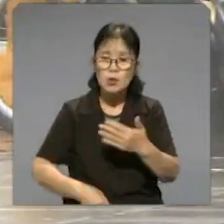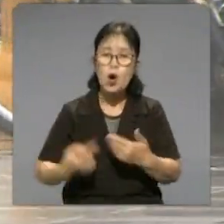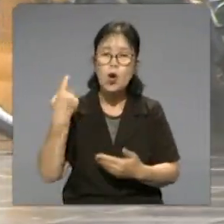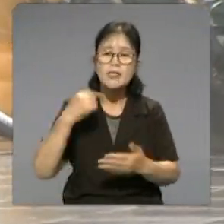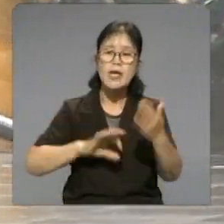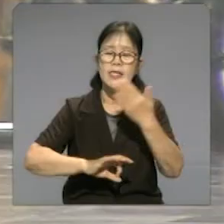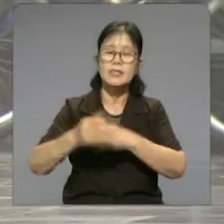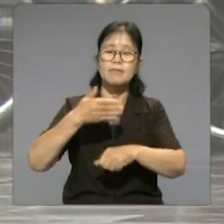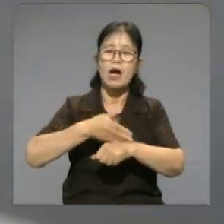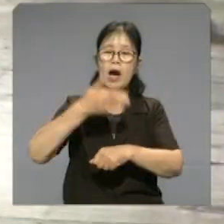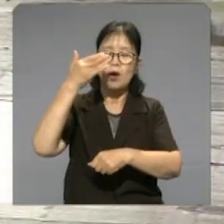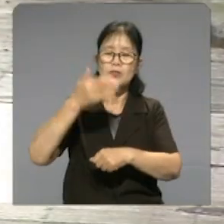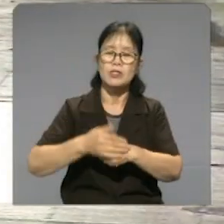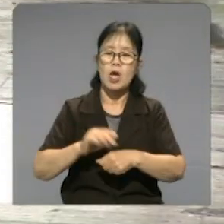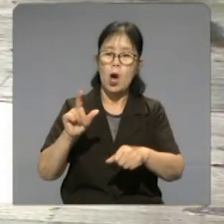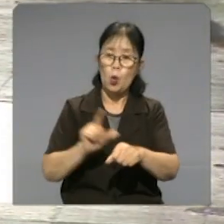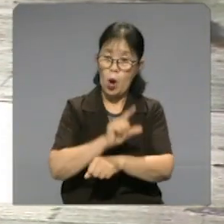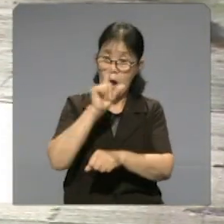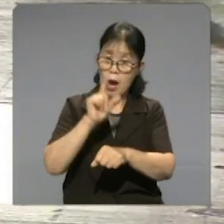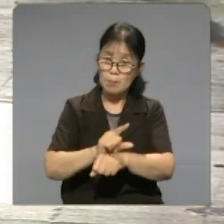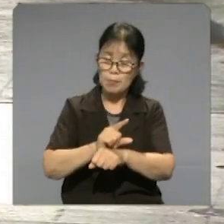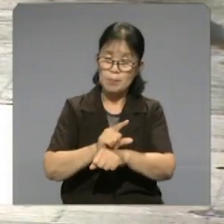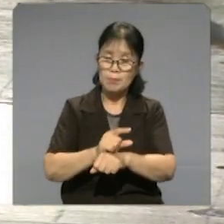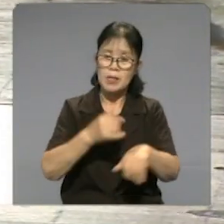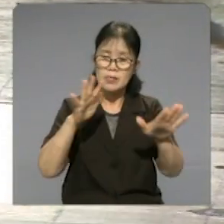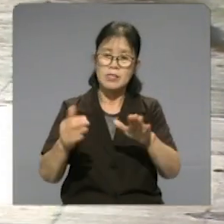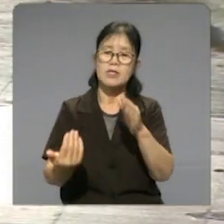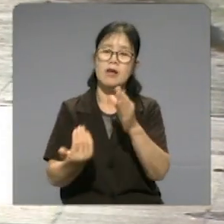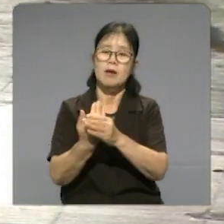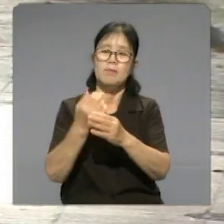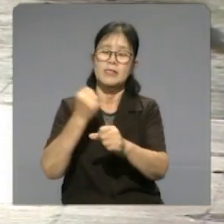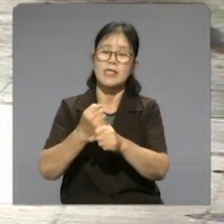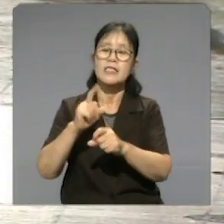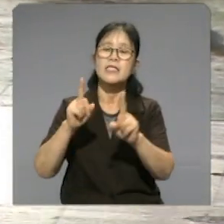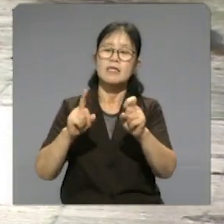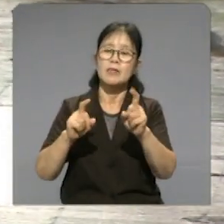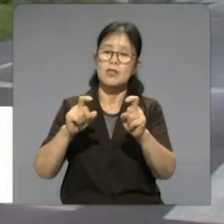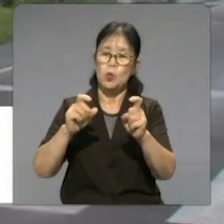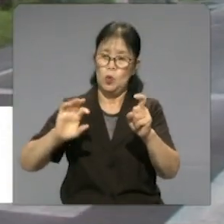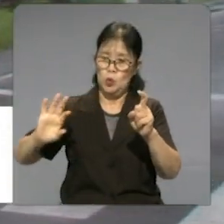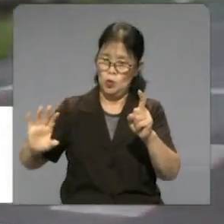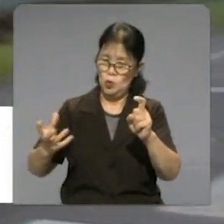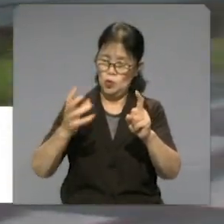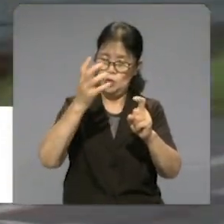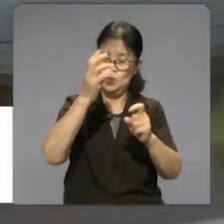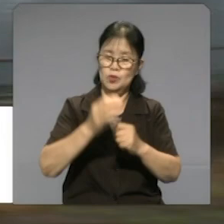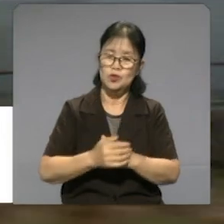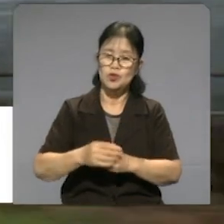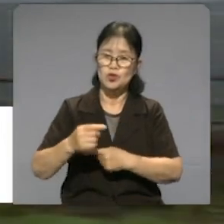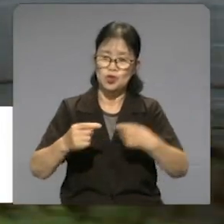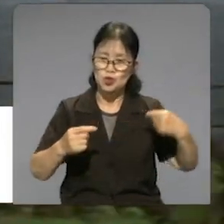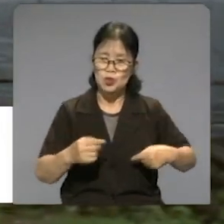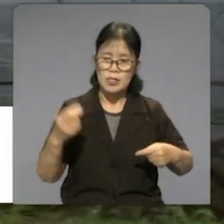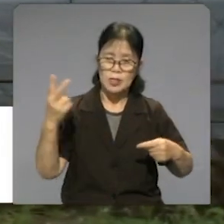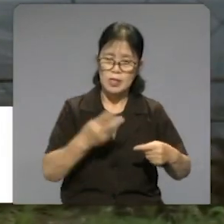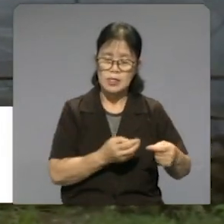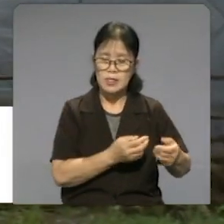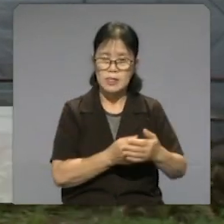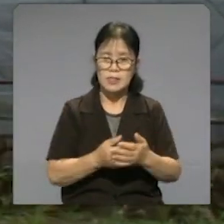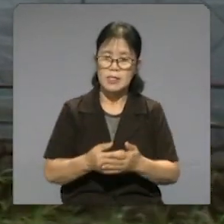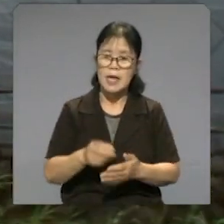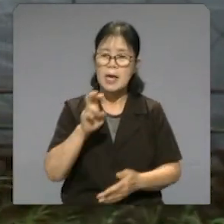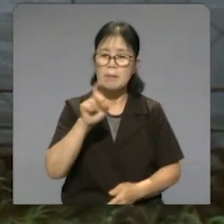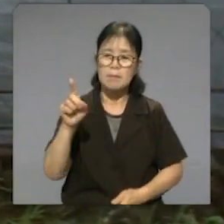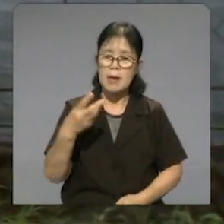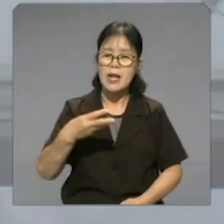아침 9시 괌 북북서쪽 해상에서 생성된 11호 태풍 하이쿠이. 중국에서 제출한 이름으로